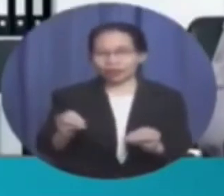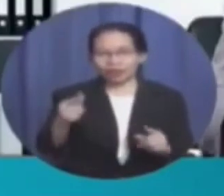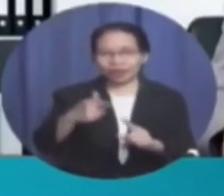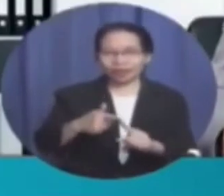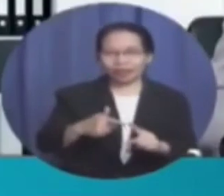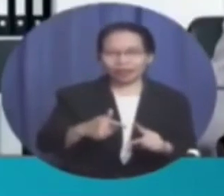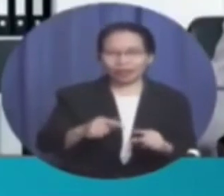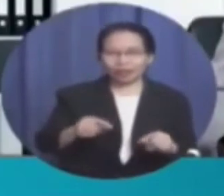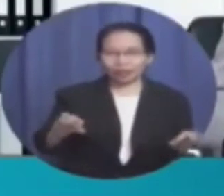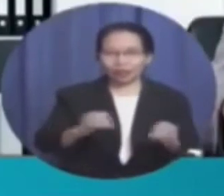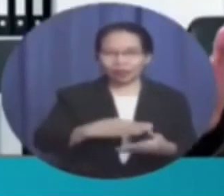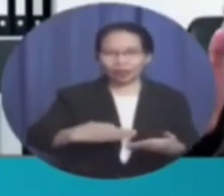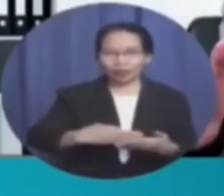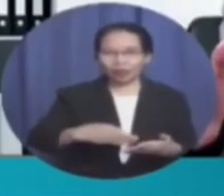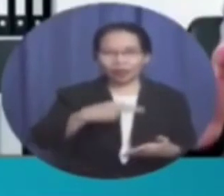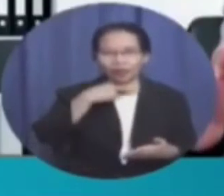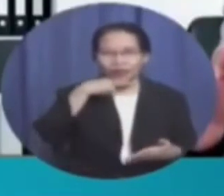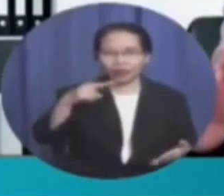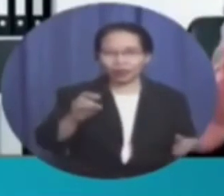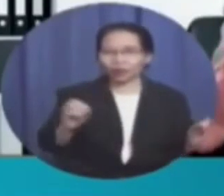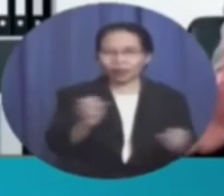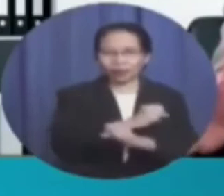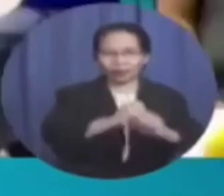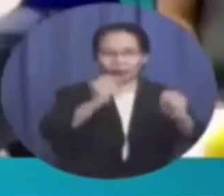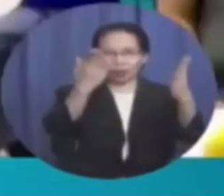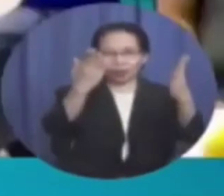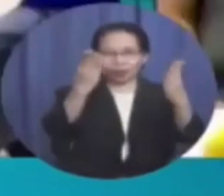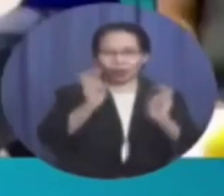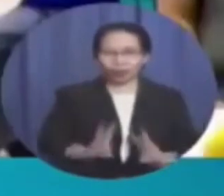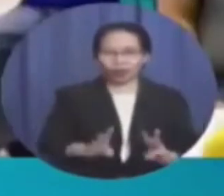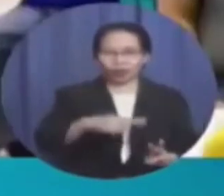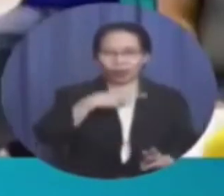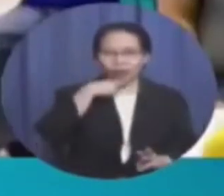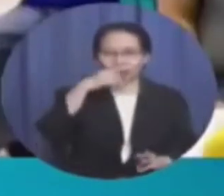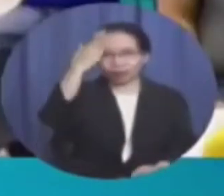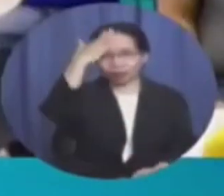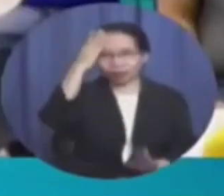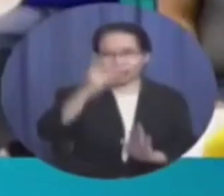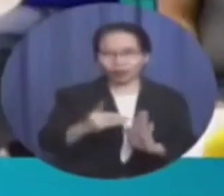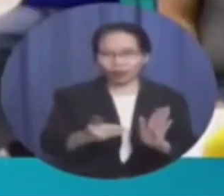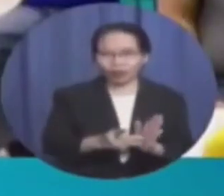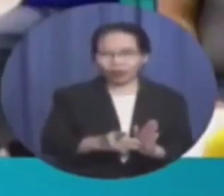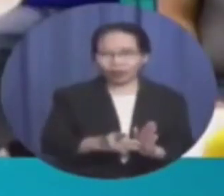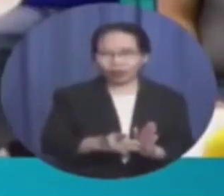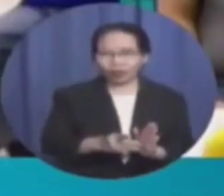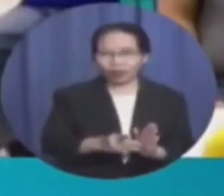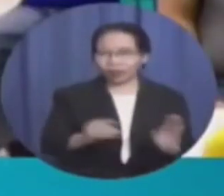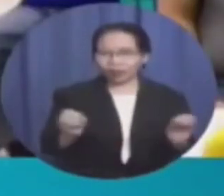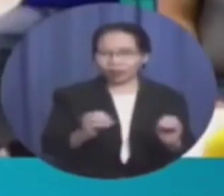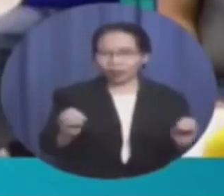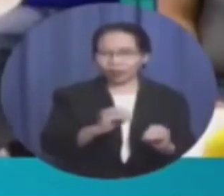rin yung walang patawad, wala ka ng kaligtasan nun. Pero samantalang hindi mo pakilala yung aral, wala ka pang